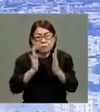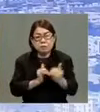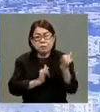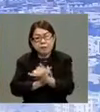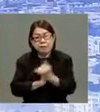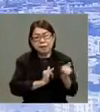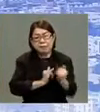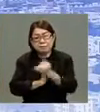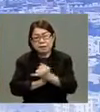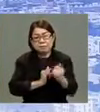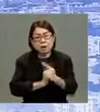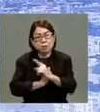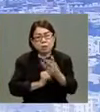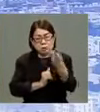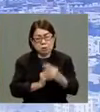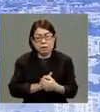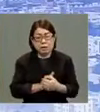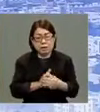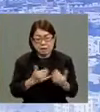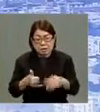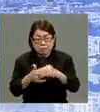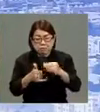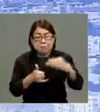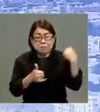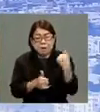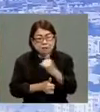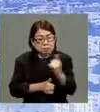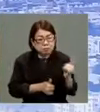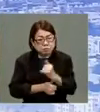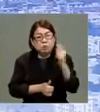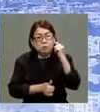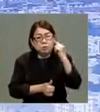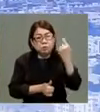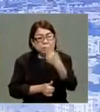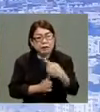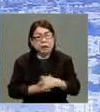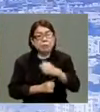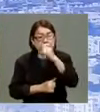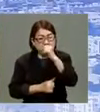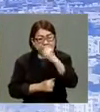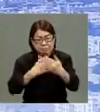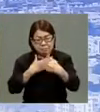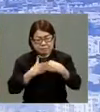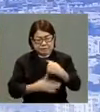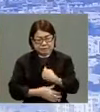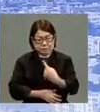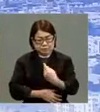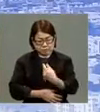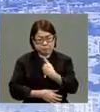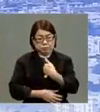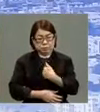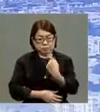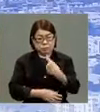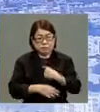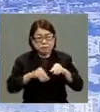ดนั้นนะครับการติดตามและป้องกันโรคก็เป็นความลับเป็นเฉพาะท่านคนเดียวนะครับไม่ได้ไปบอกคนอื่นไม่ต้องไปเผย